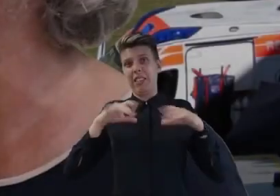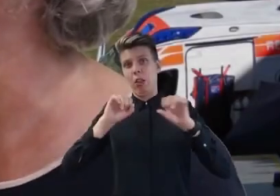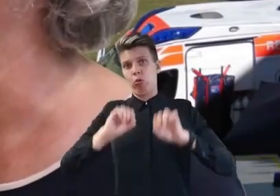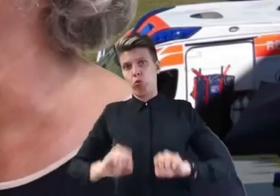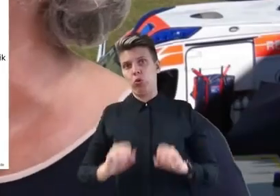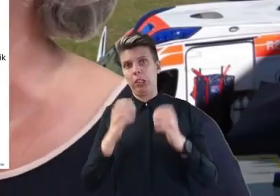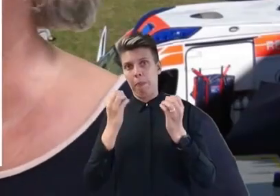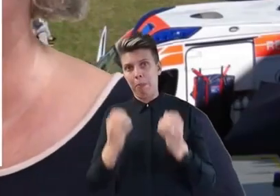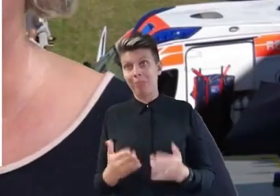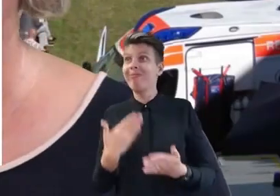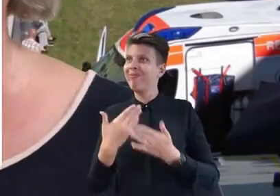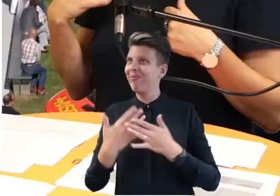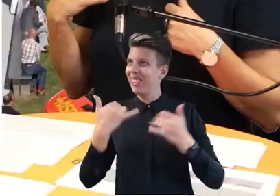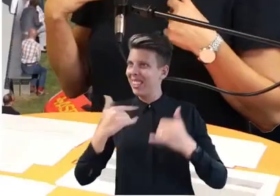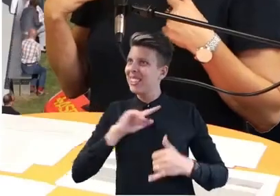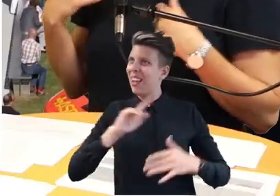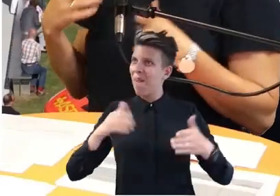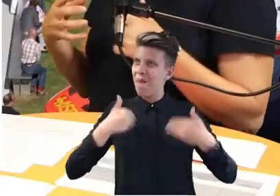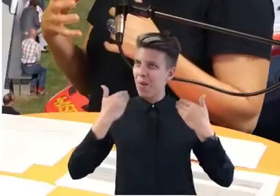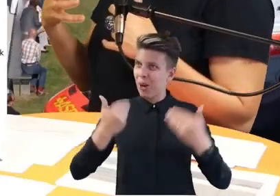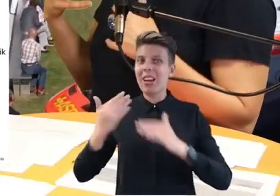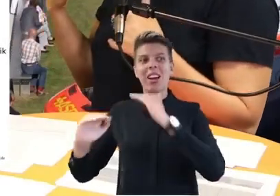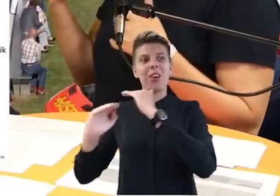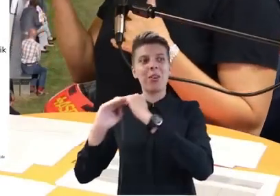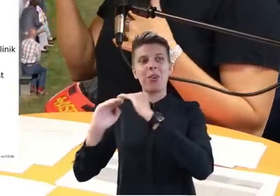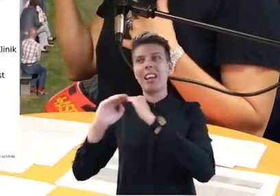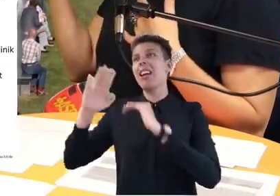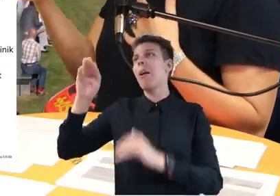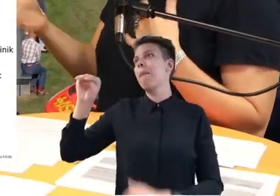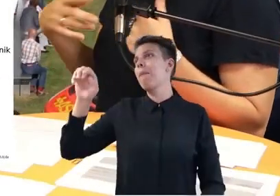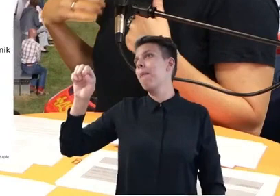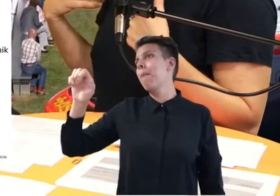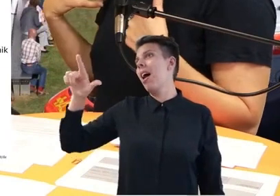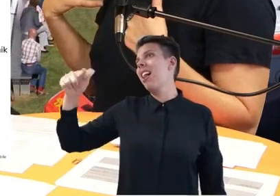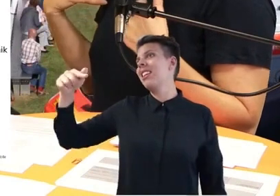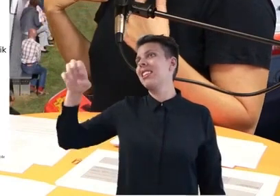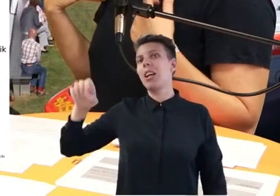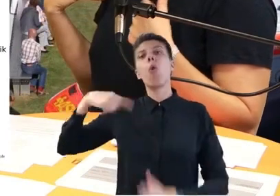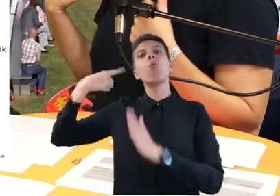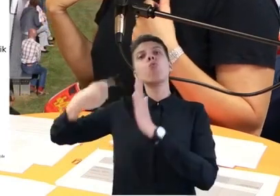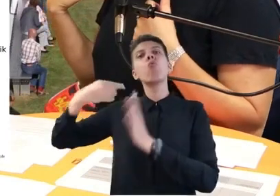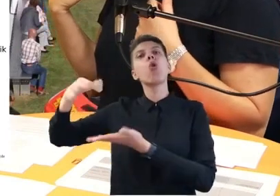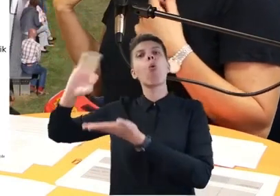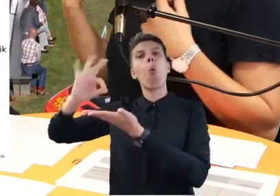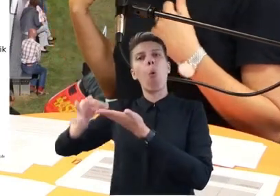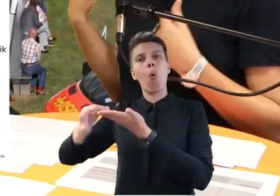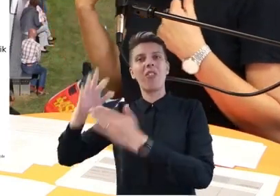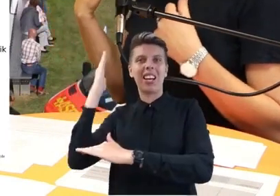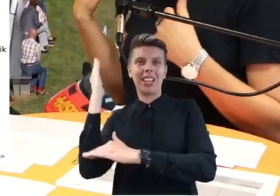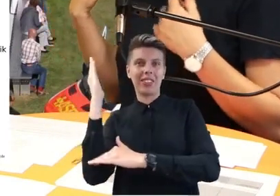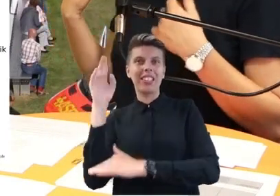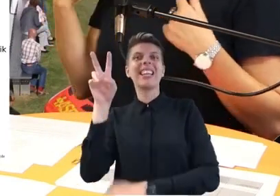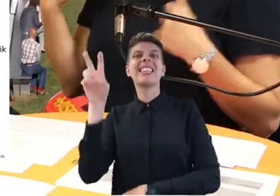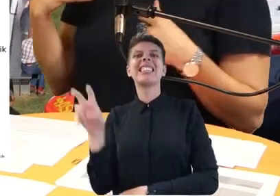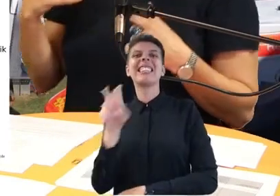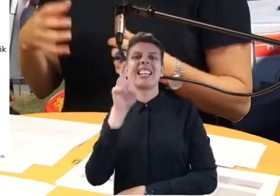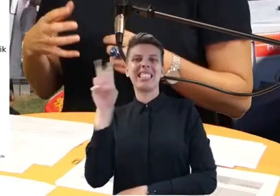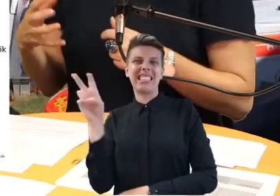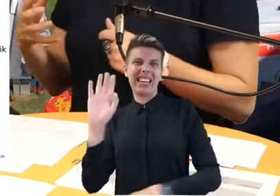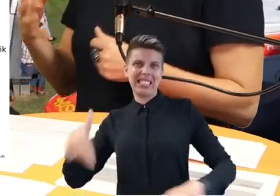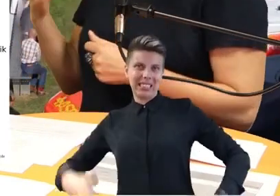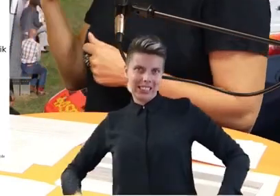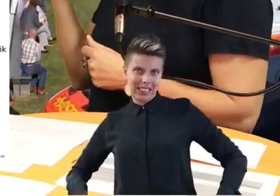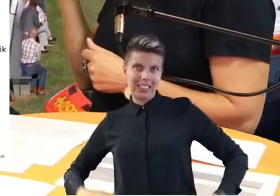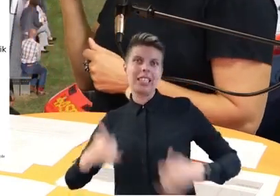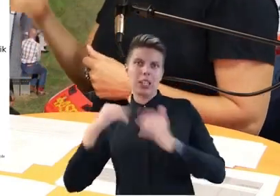Ich freue mich sehr, dass ich den Kollegen Malte Mühlenhof aus dem Referat Sanitätsdienst bei mir habe,